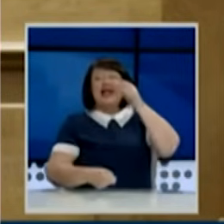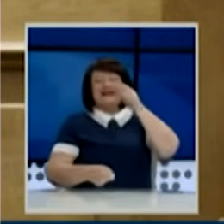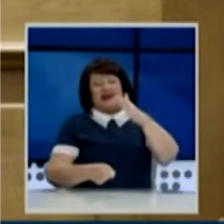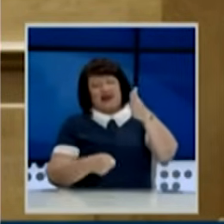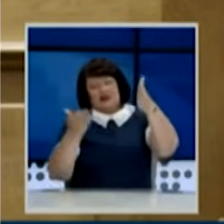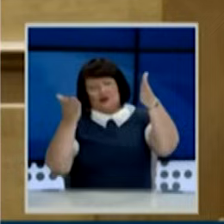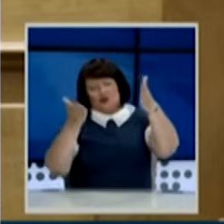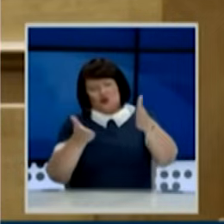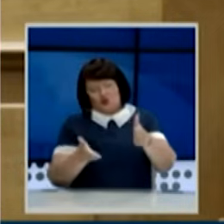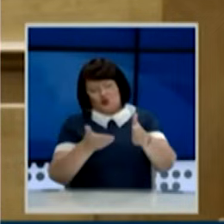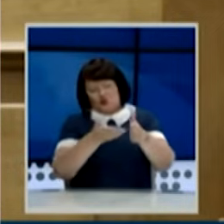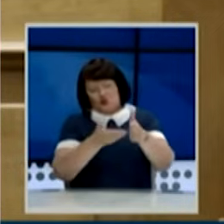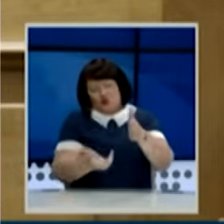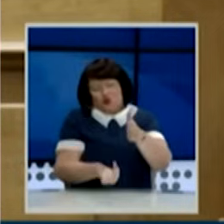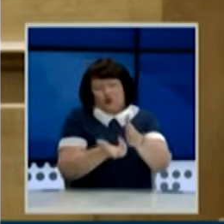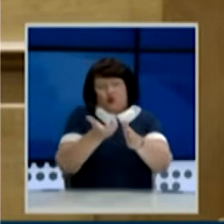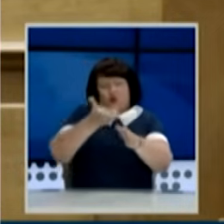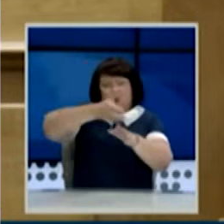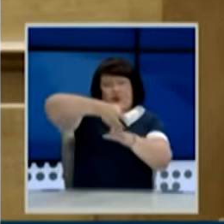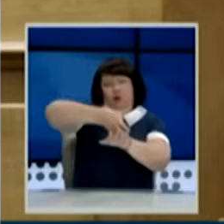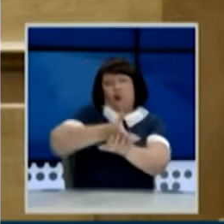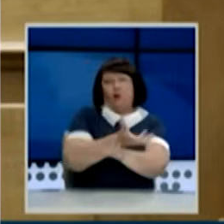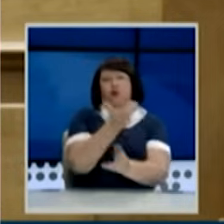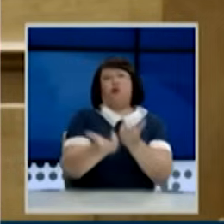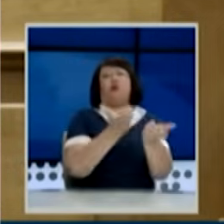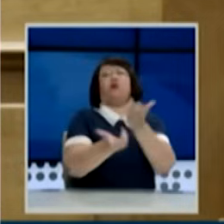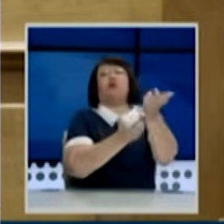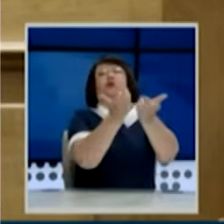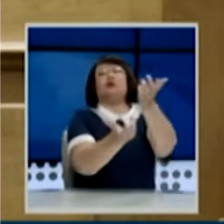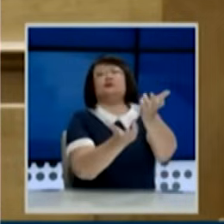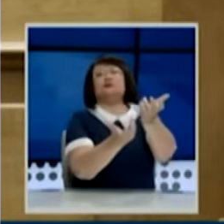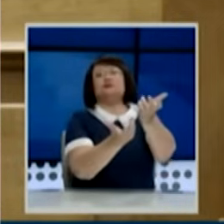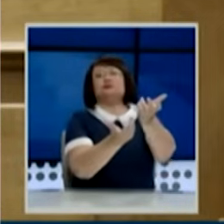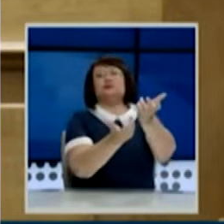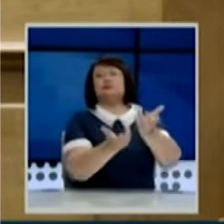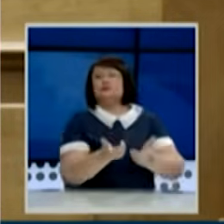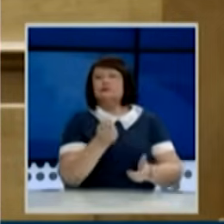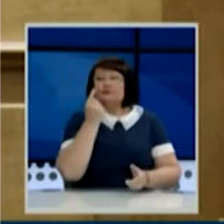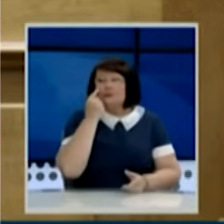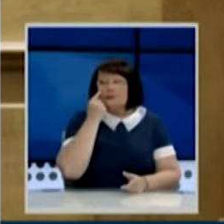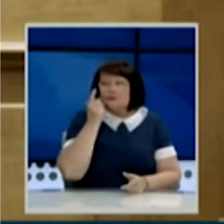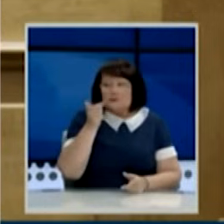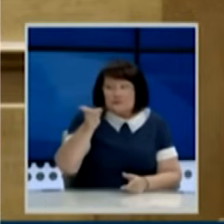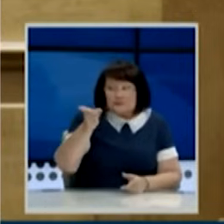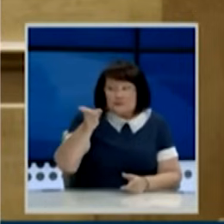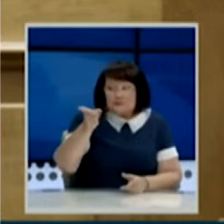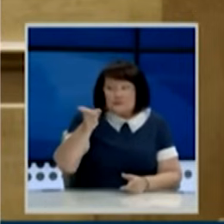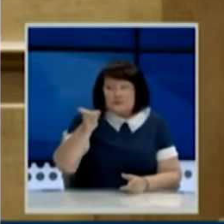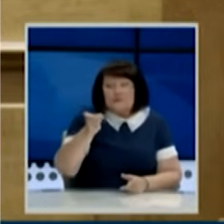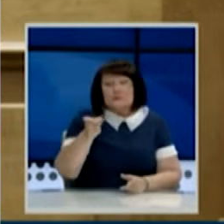δεν τον δίνει η αντιπολίτευση. Προφανώς. Πέρνηση. Μέχρι τώρα